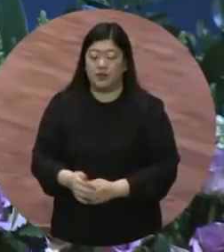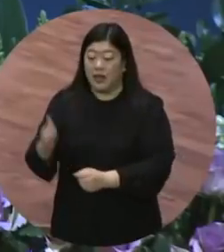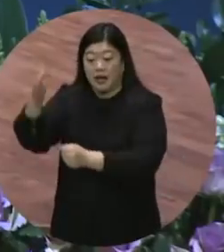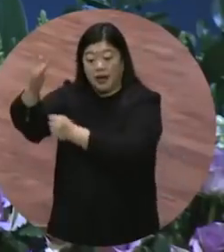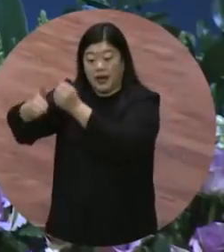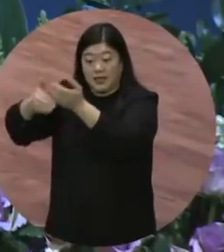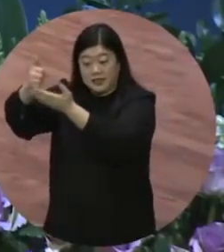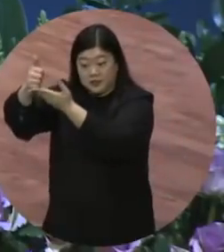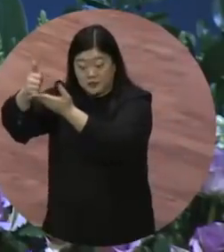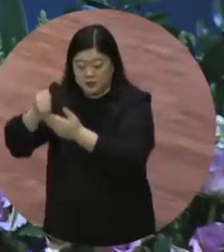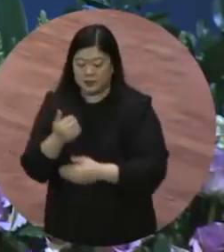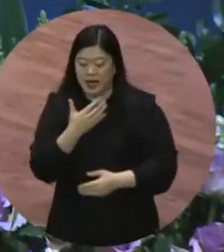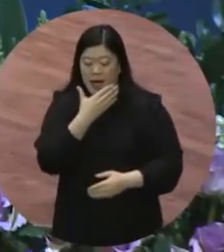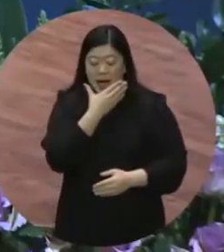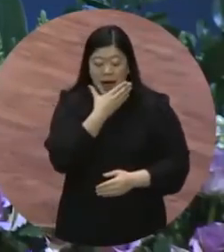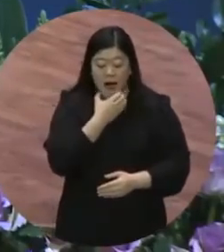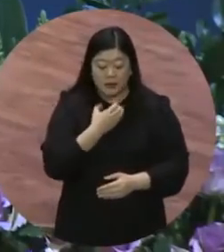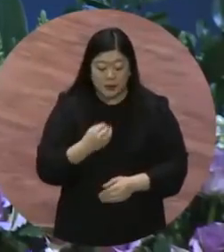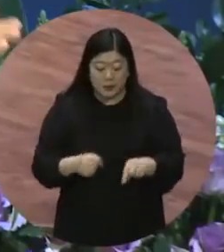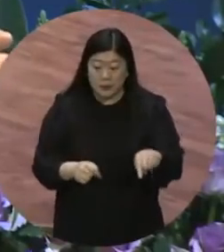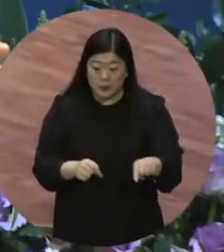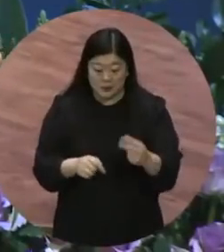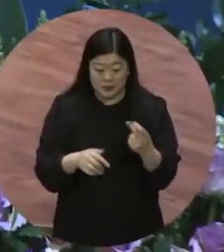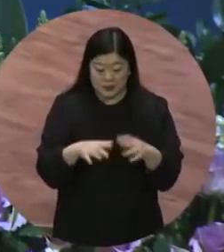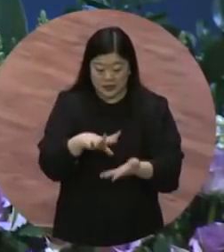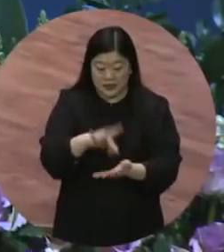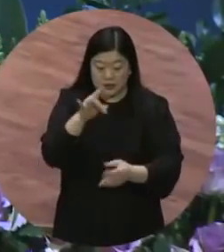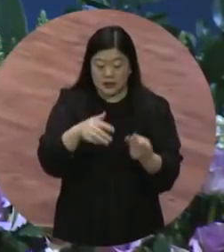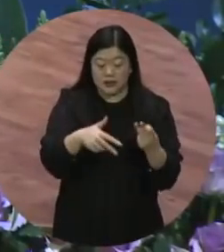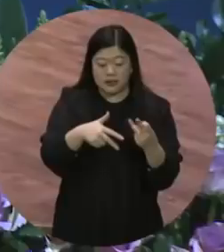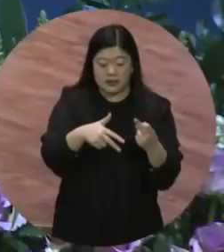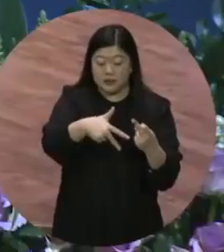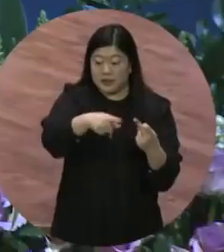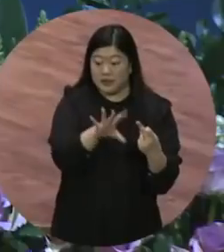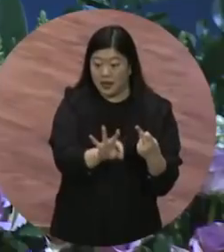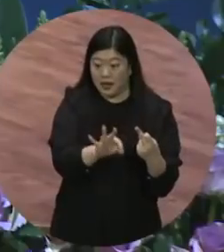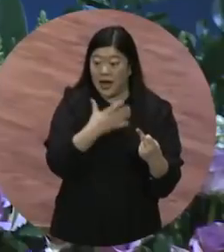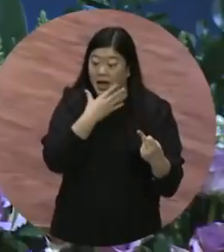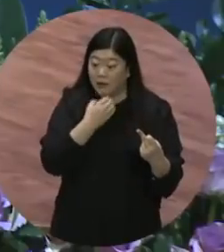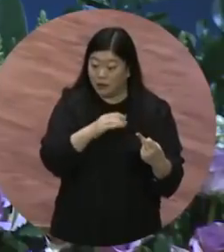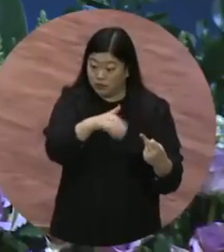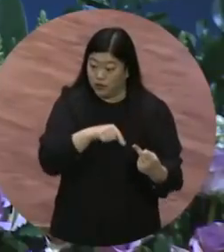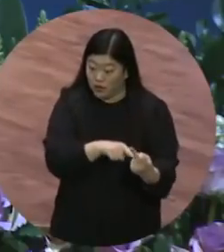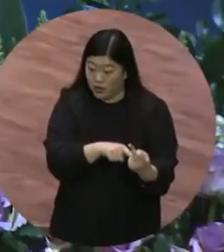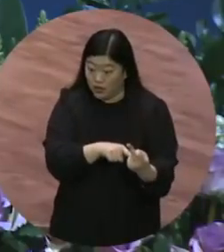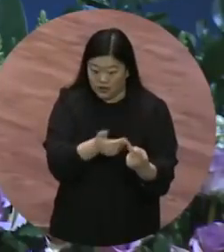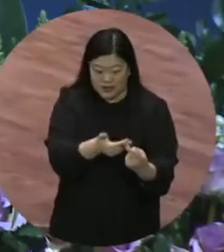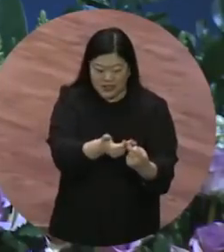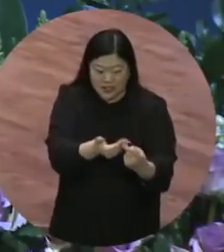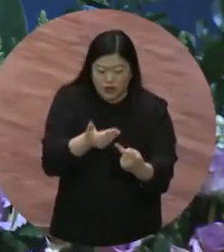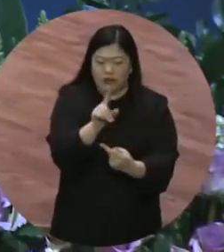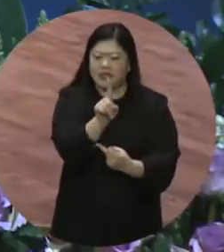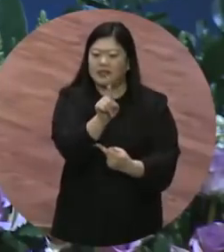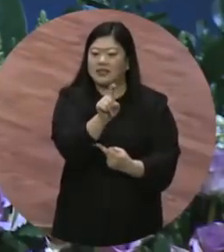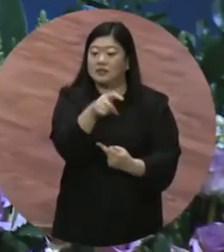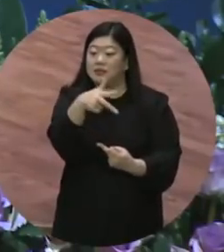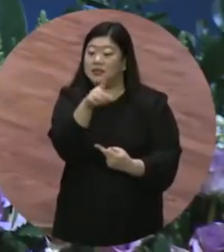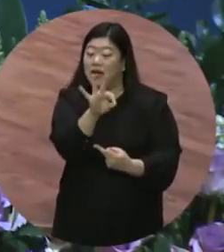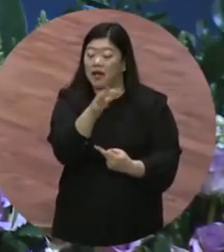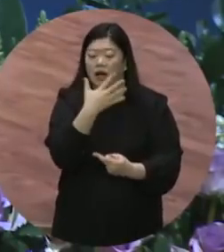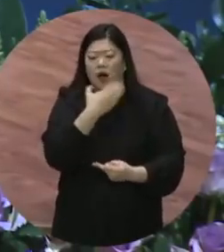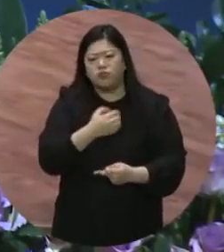먼저 등장시키기 전에 성경은 아브라함이 누구냐? 그걸 창세기 11장에 설명해요. 아브라함이